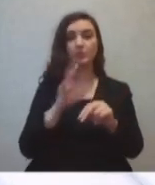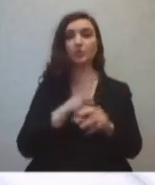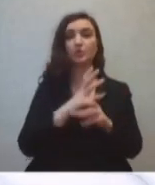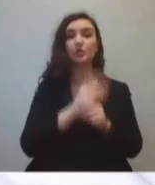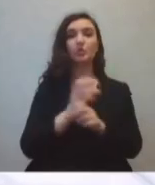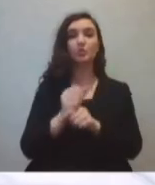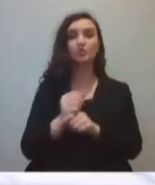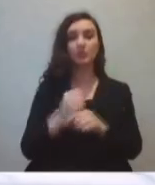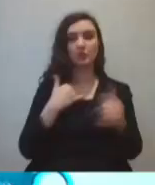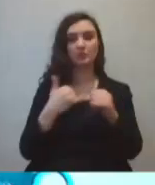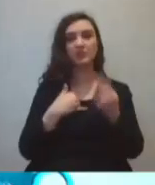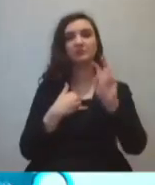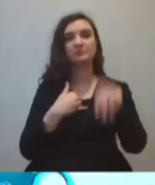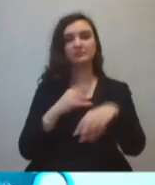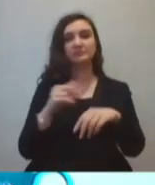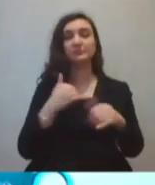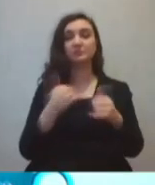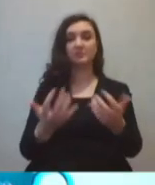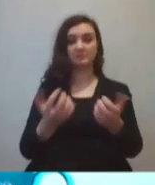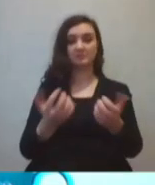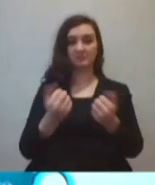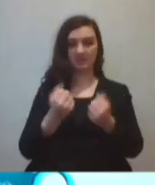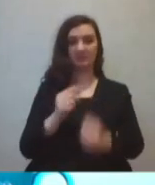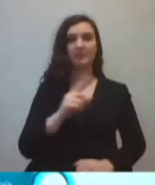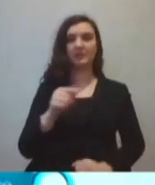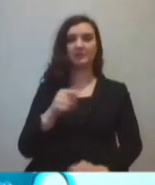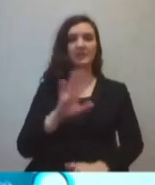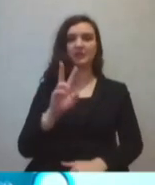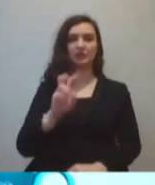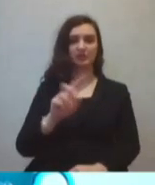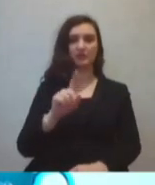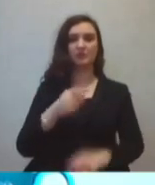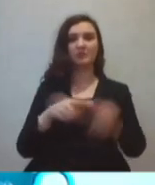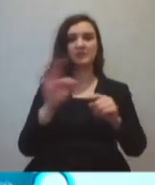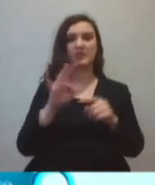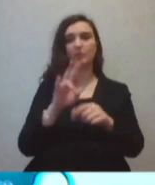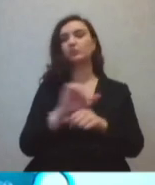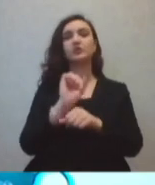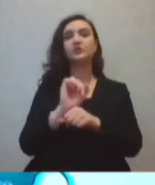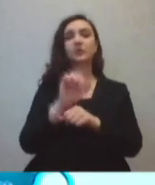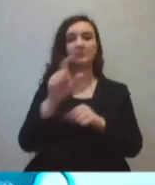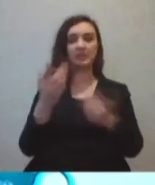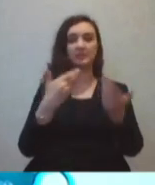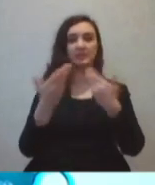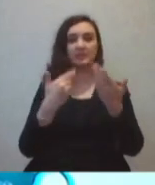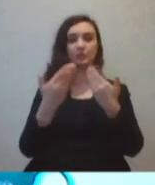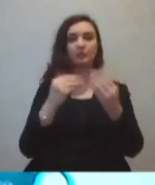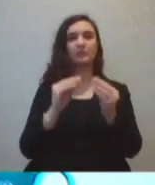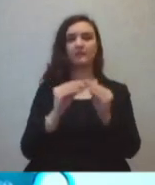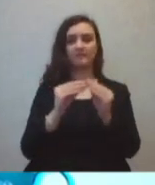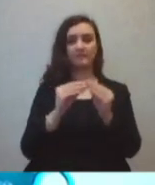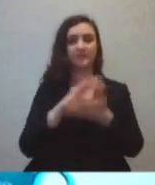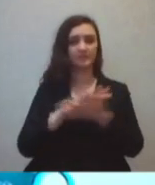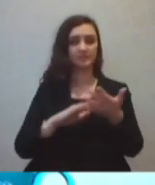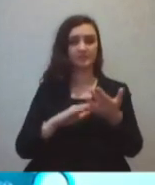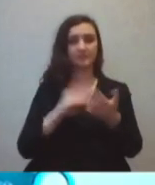შეზღუდული სტუმრად მისვლა და სტუმრების მიღება, მაგრამ ეს სულაც არნიშნავს, რომ ამის გამო უნდა შეზღუდოთ ადამიანებმა ერთმანეთ შორის ურთიერთობა, მით უფრო